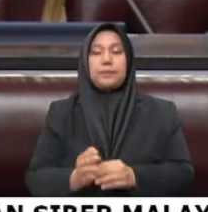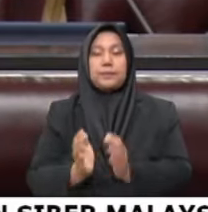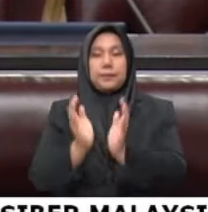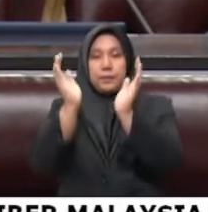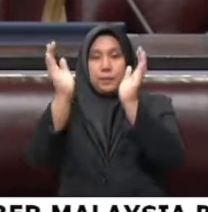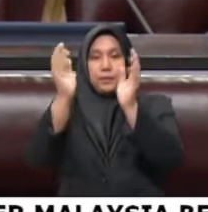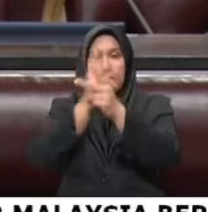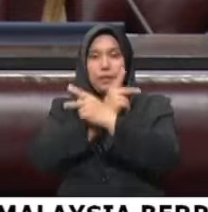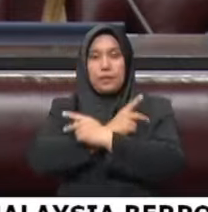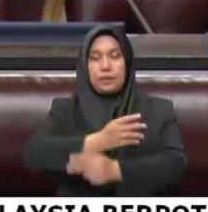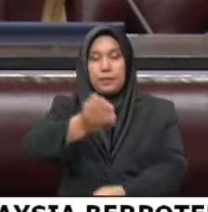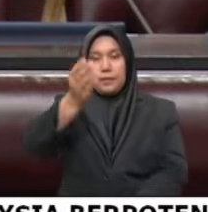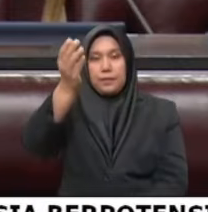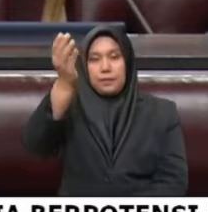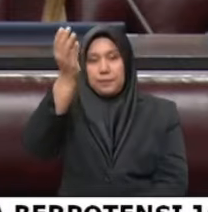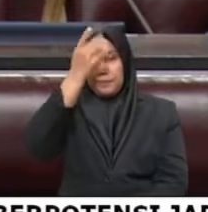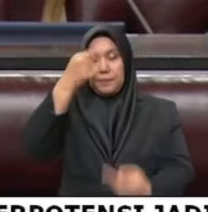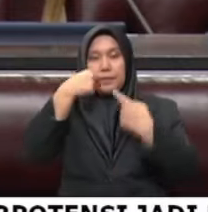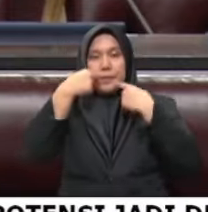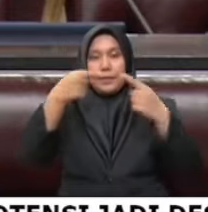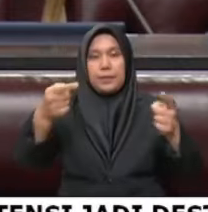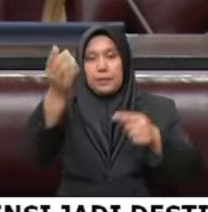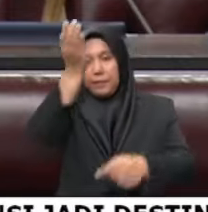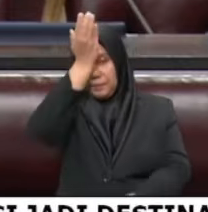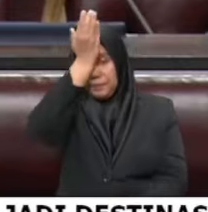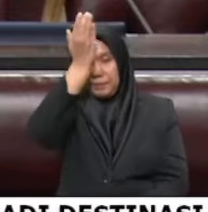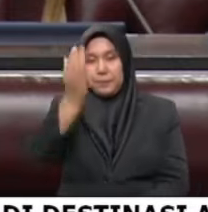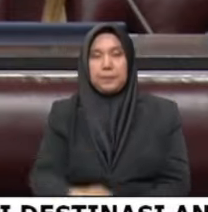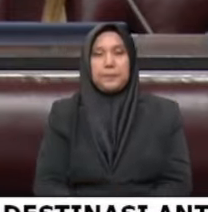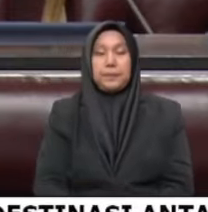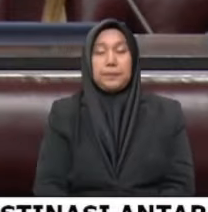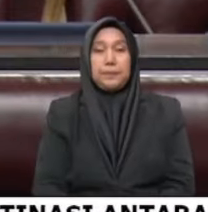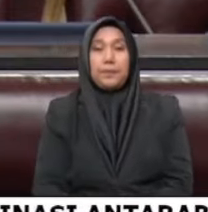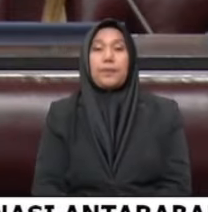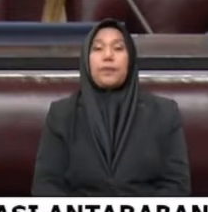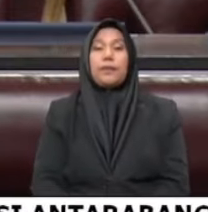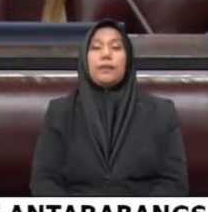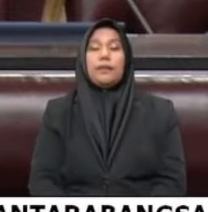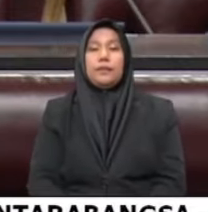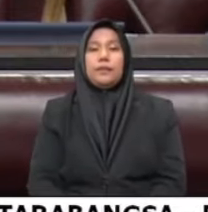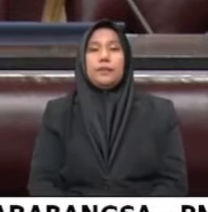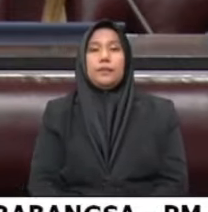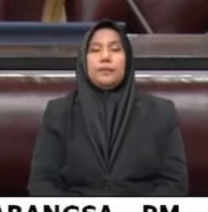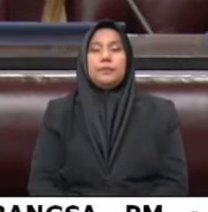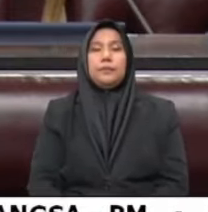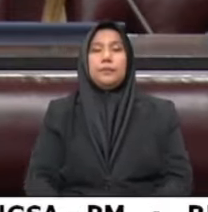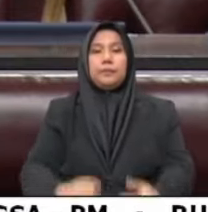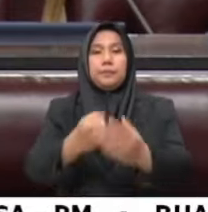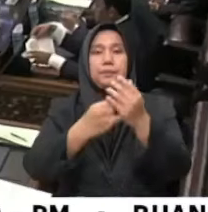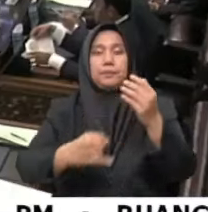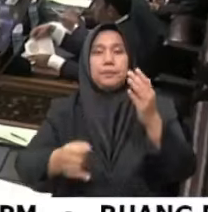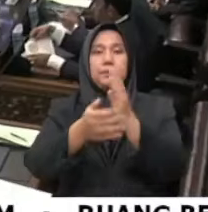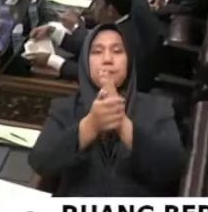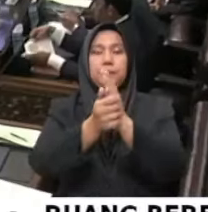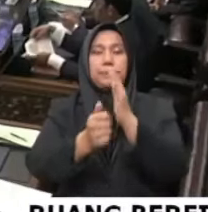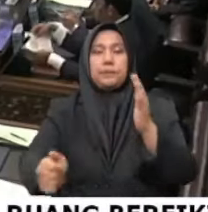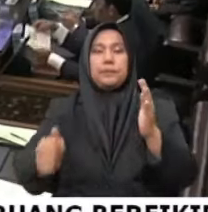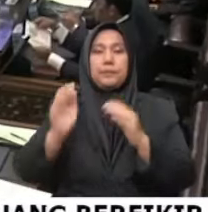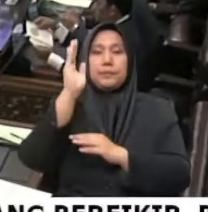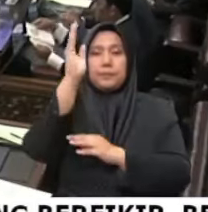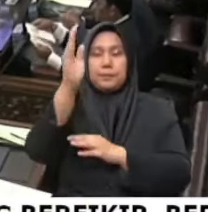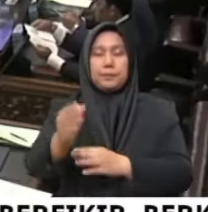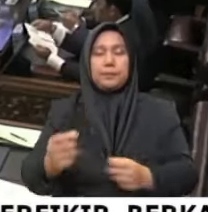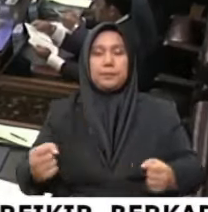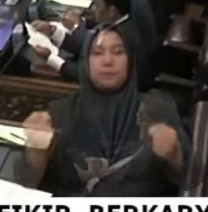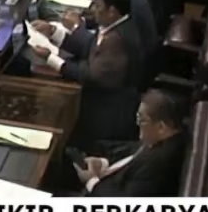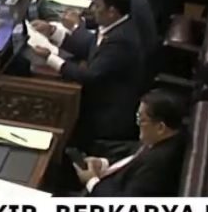titah diraja. Tuan Yang di-Pertua, dalam melahirkan bakat masa hadapan yang cekal,